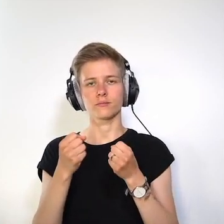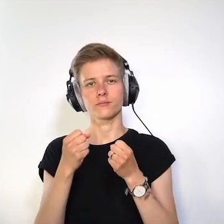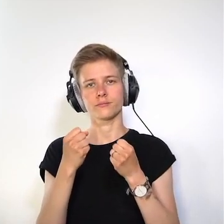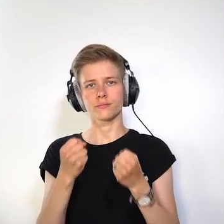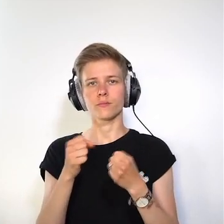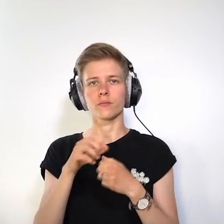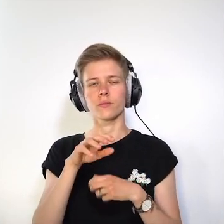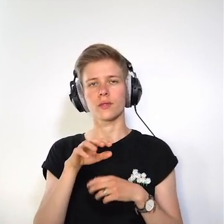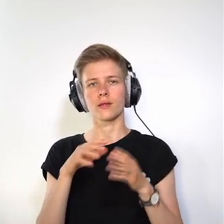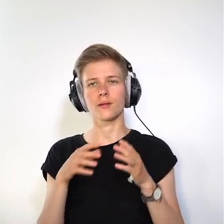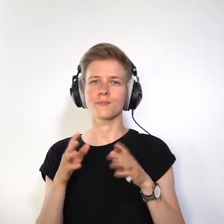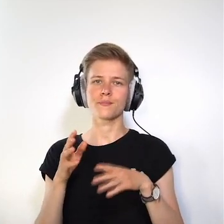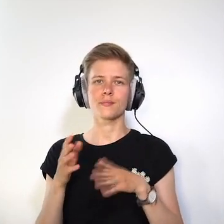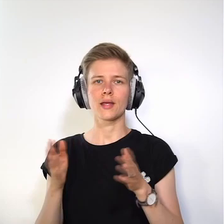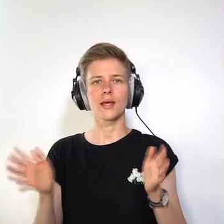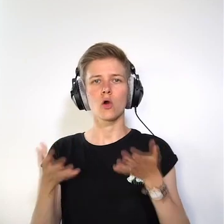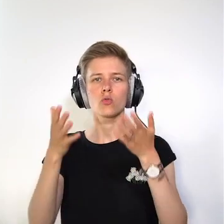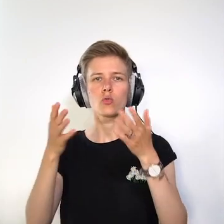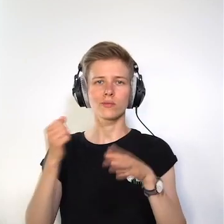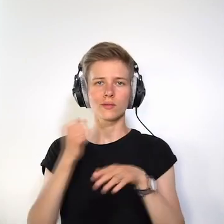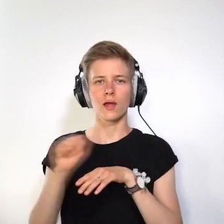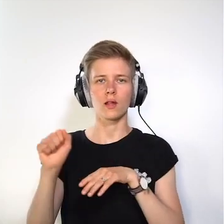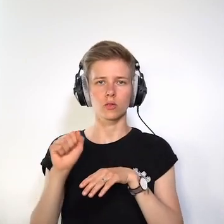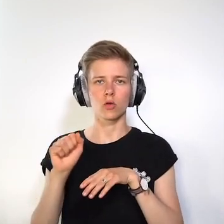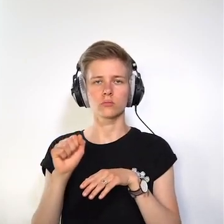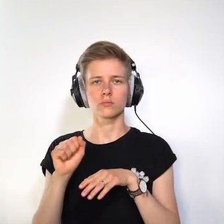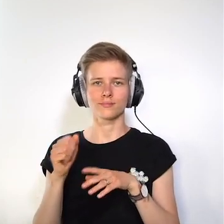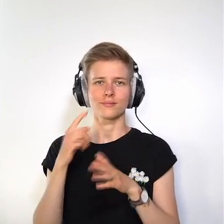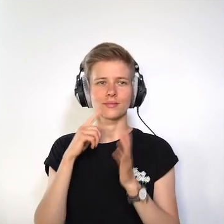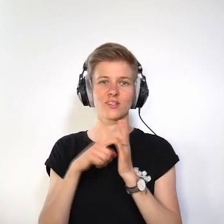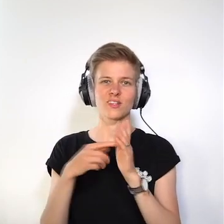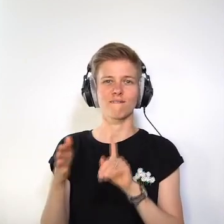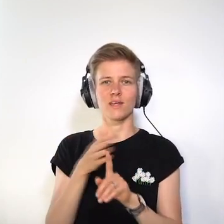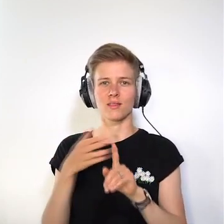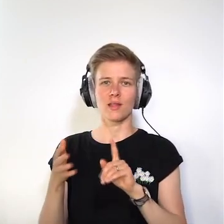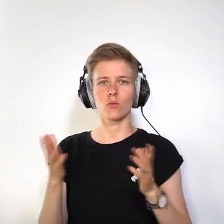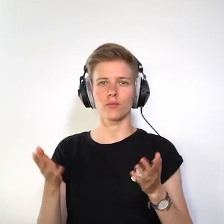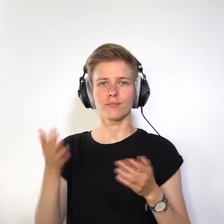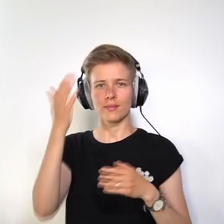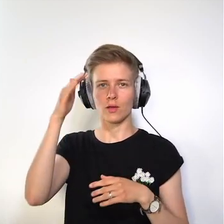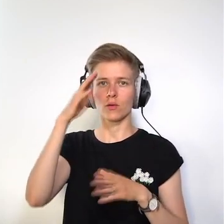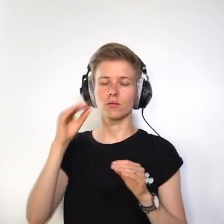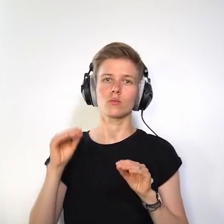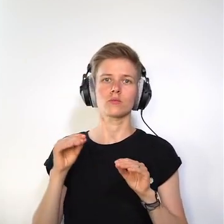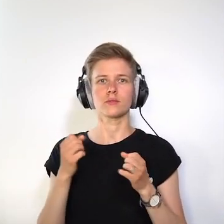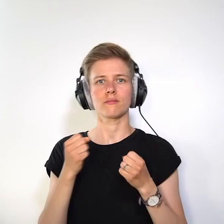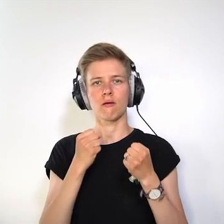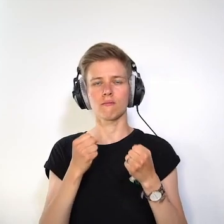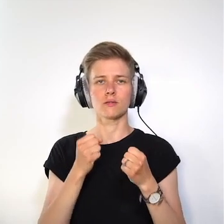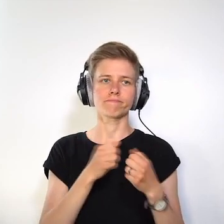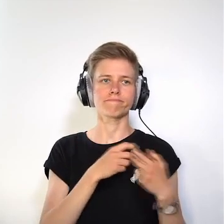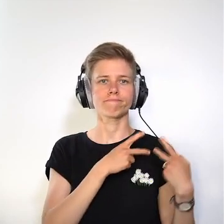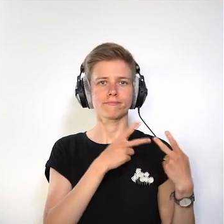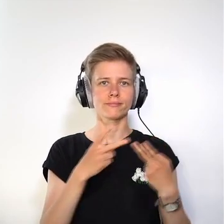kehottaa homoseksuaalisiin suhteisiin, mikä kertoo just tästä viettelyteorian vallasta ja sit ajatuksesta, että ihmisistä tulee homoja vain sillä, että joku